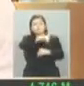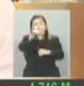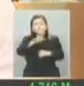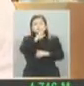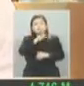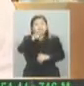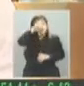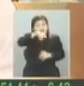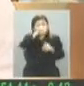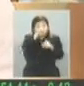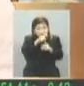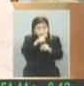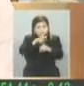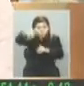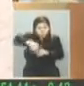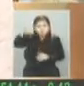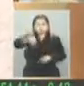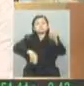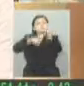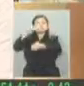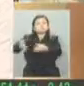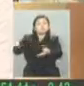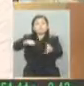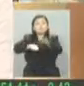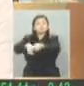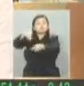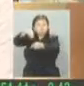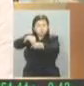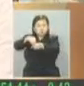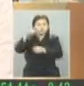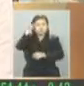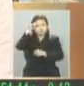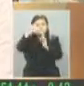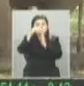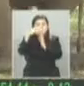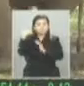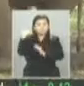รวมกว่า70เชือกเพื่อเป็นอนุสรณ์แก่สัตว์คู่บ้านคู่เมืองของไทย